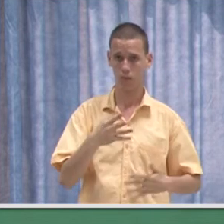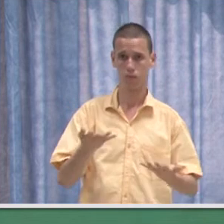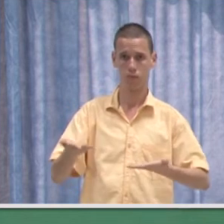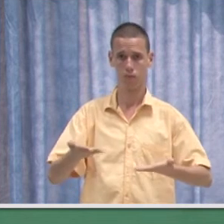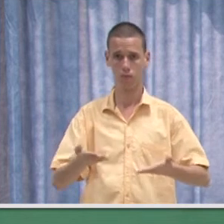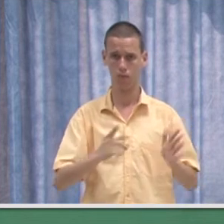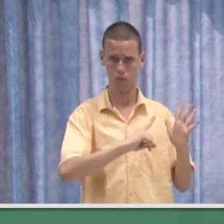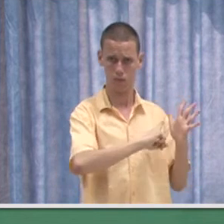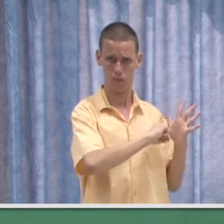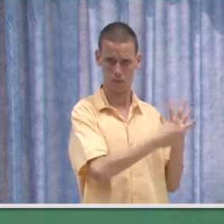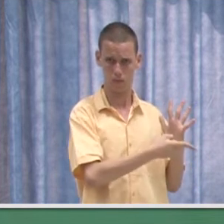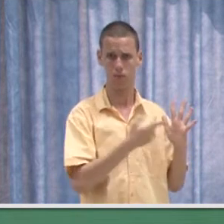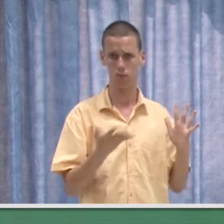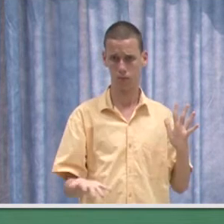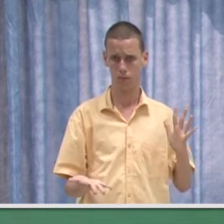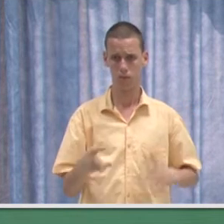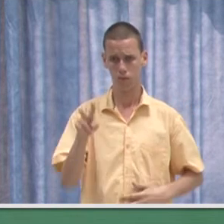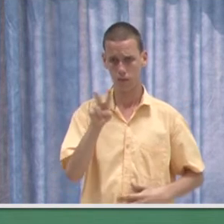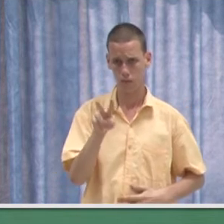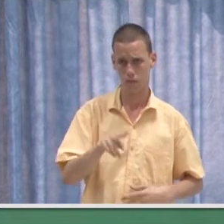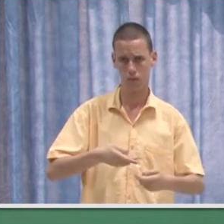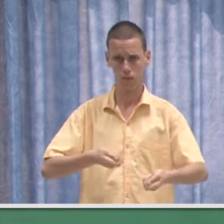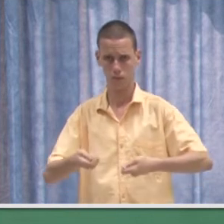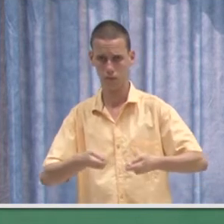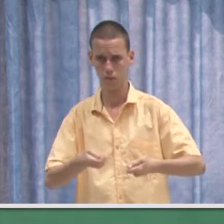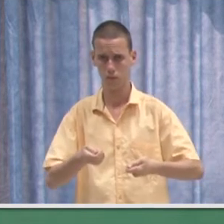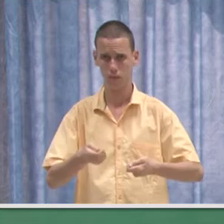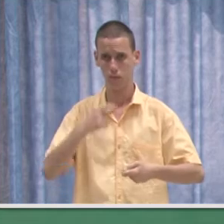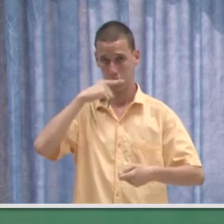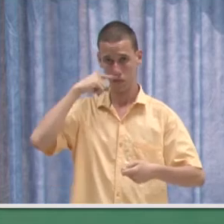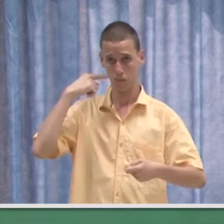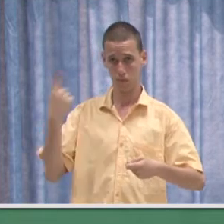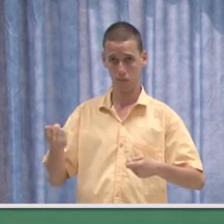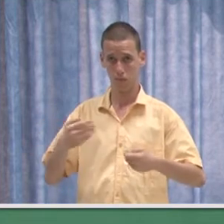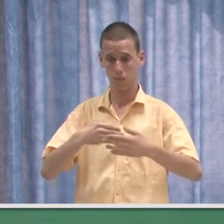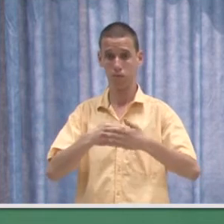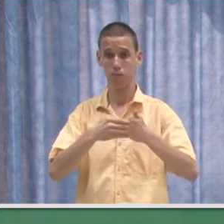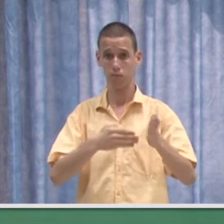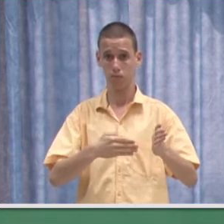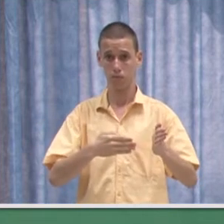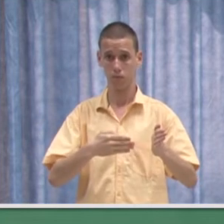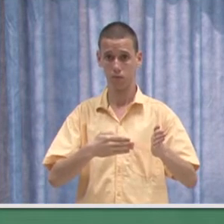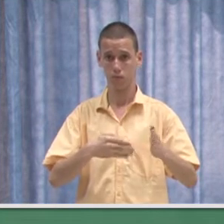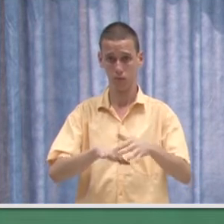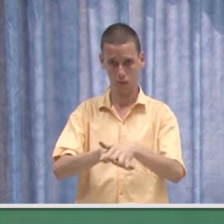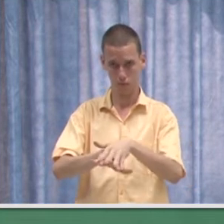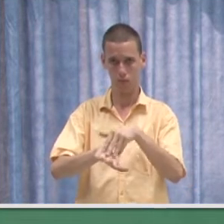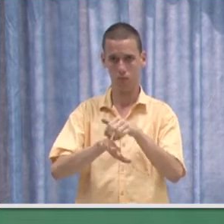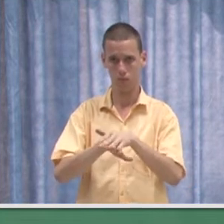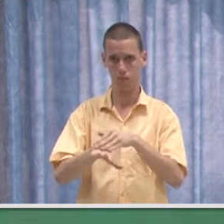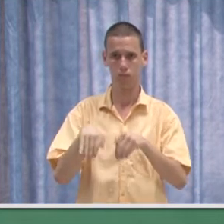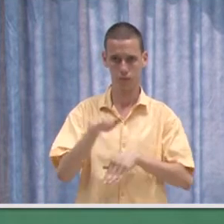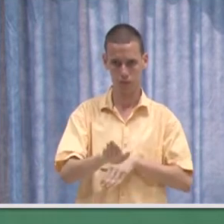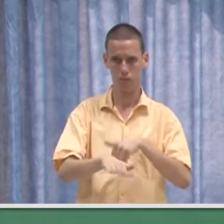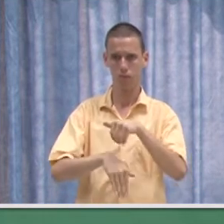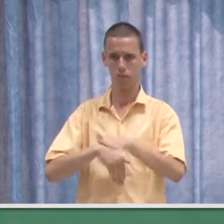nous connaissons une bonne restriction que nous avons tiré en mai, ici, par phase, dans cette activité